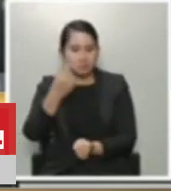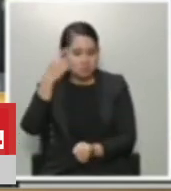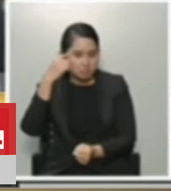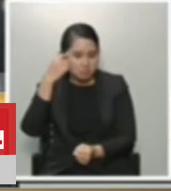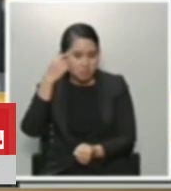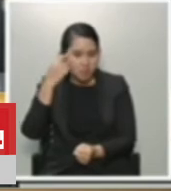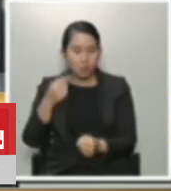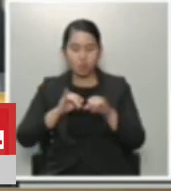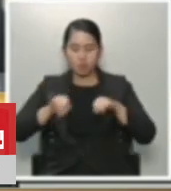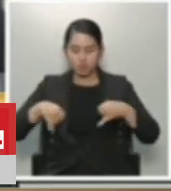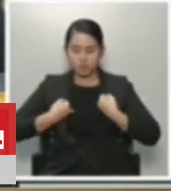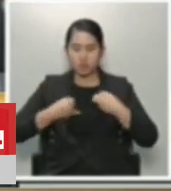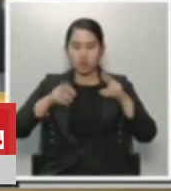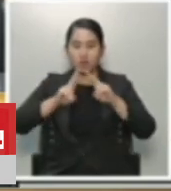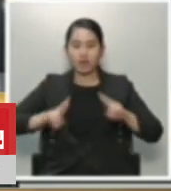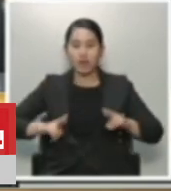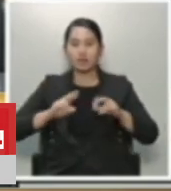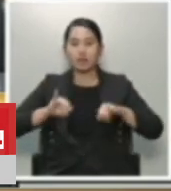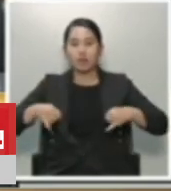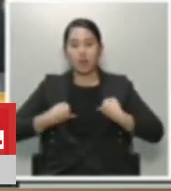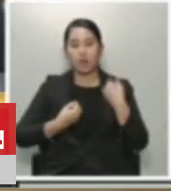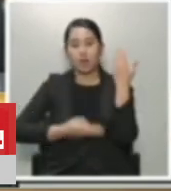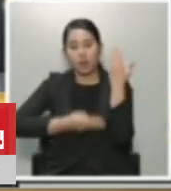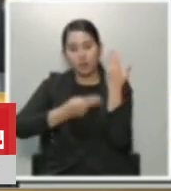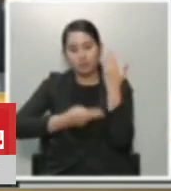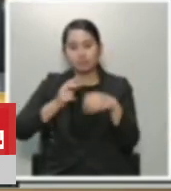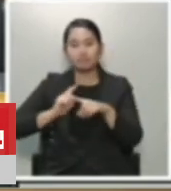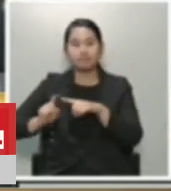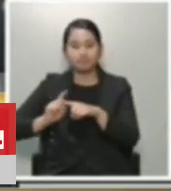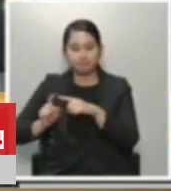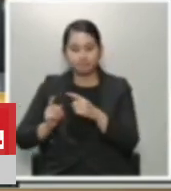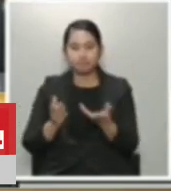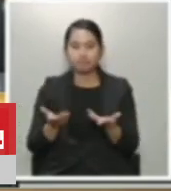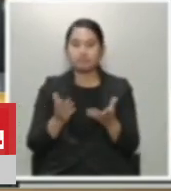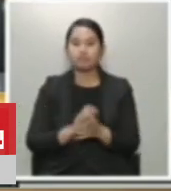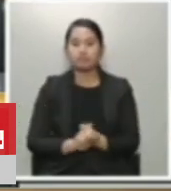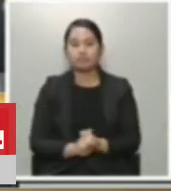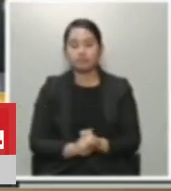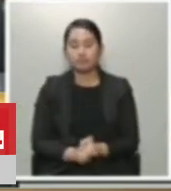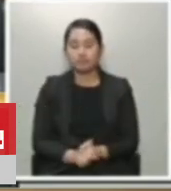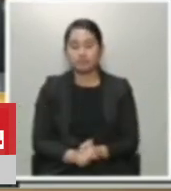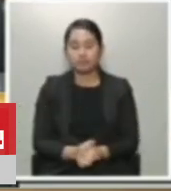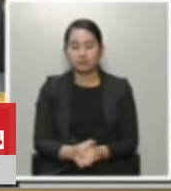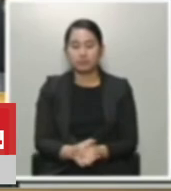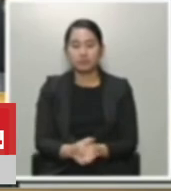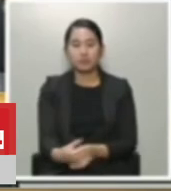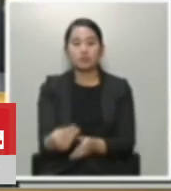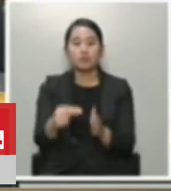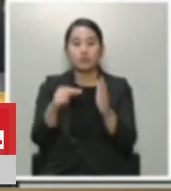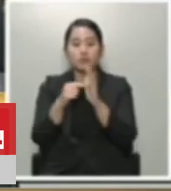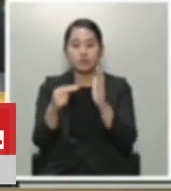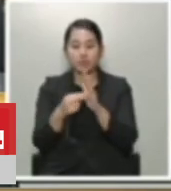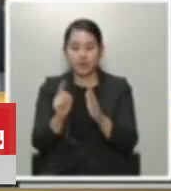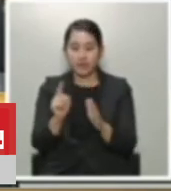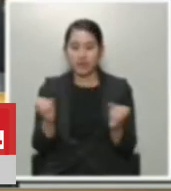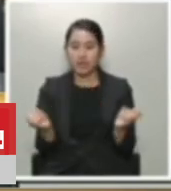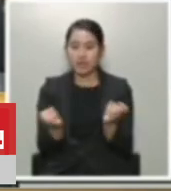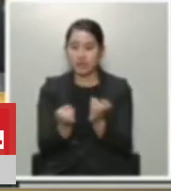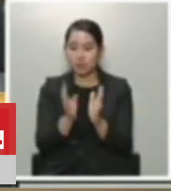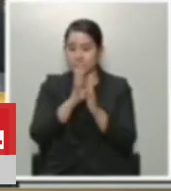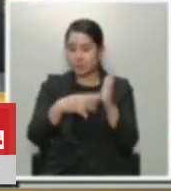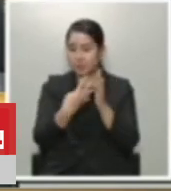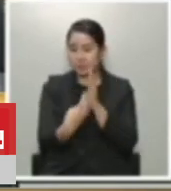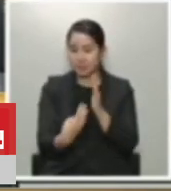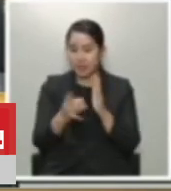ะครับเจ้าของหรือว่าผู้ที่เป็นผู้ประกอบการต่างๆฉะนั้นตรงนี้นะครับมันไม่ได้ส่งผลเฉพาะในเรื่องของการหามาตรการ